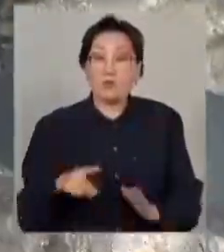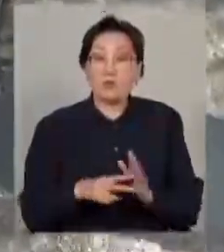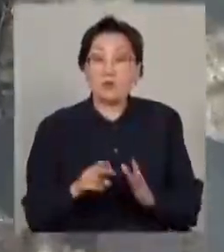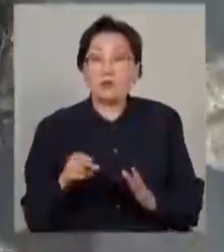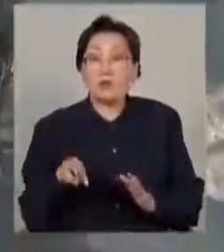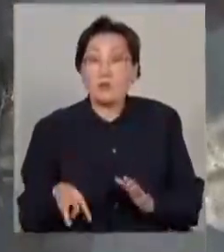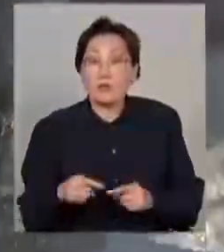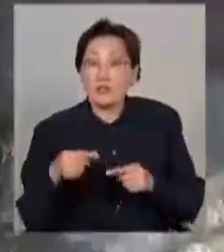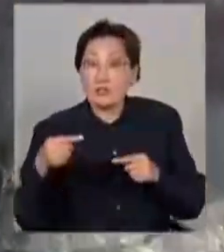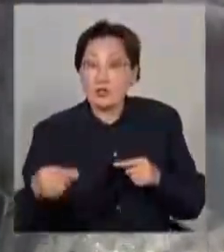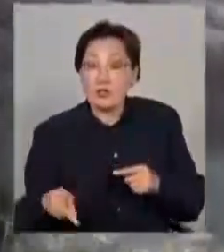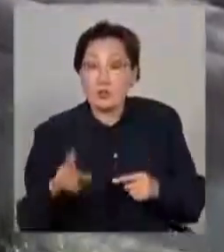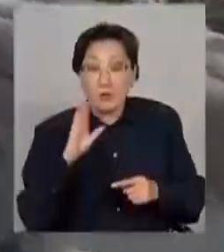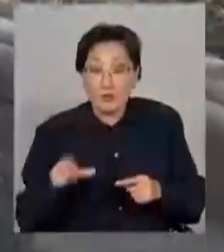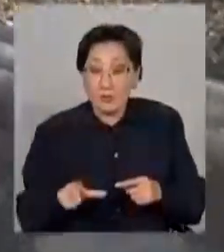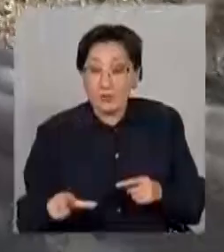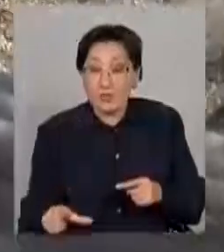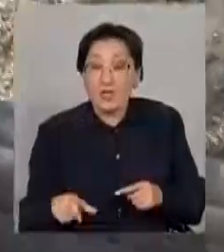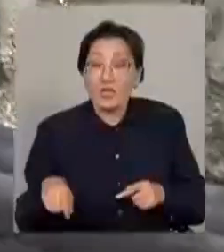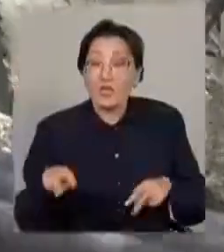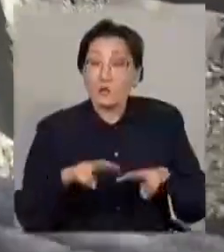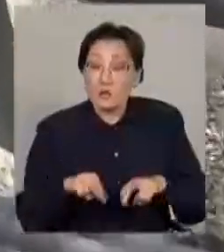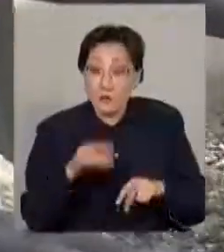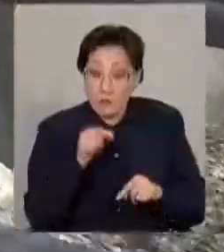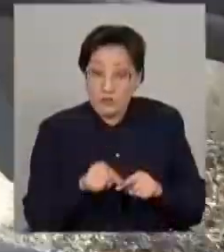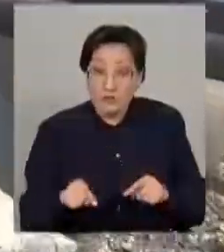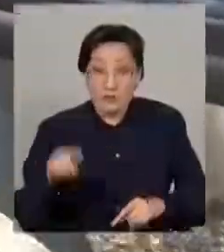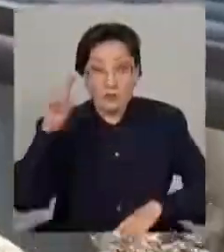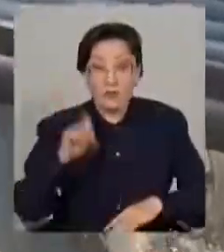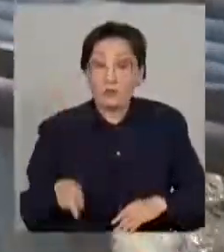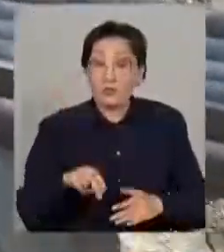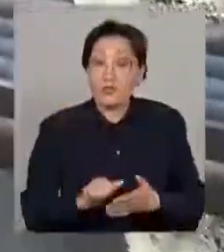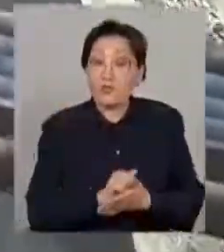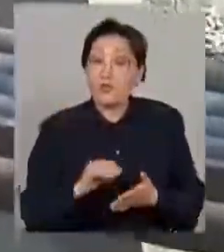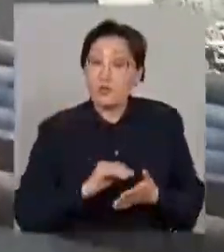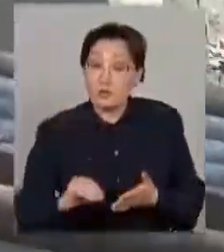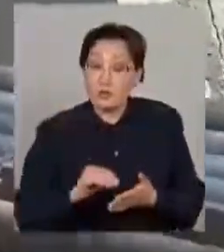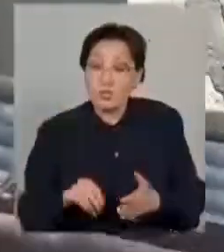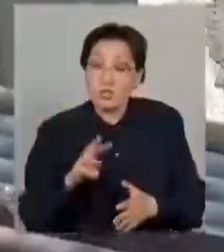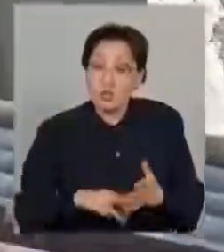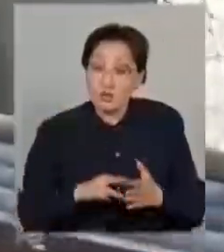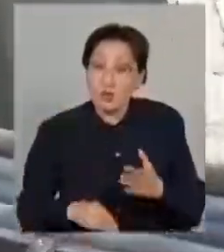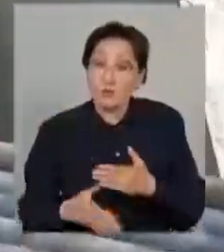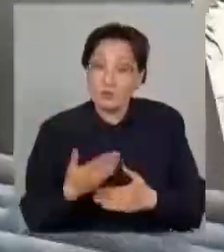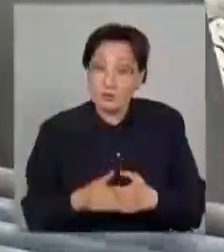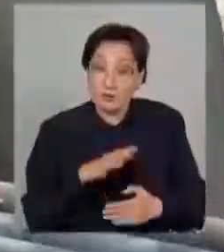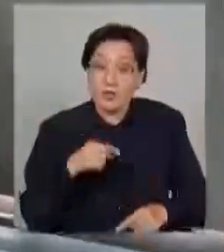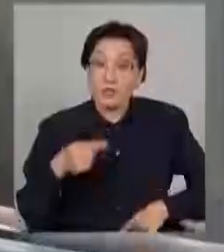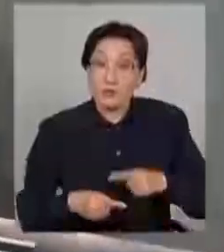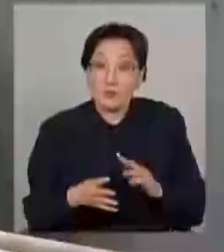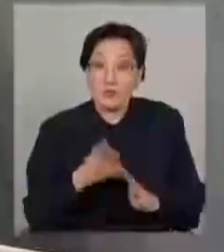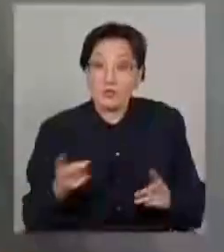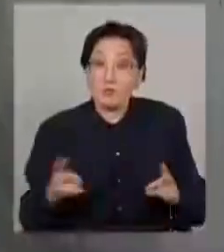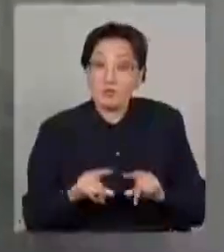шақырымға созылып жатқан Қарғалы өзенінің бойына рейд жасау барысында әкімшілік хаттамалар толтырылып, айыппұл салынды. Ендігі кезекте тиісті